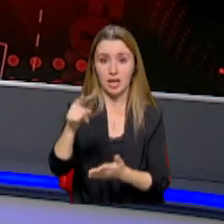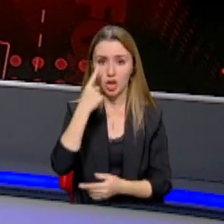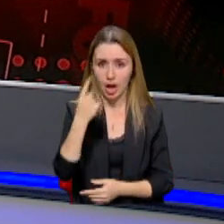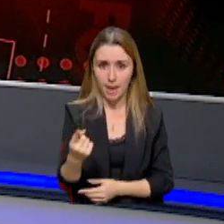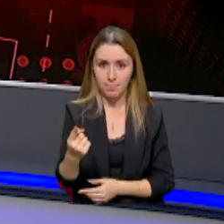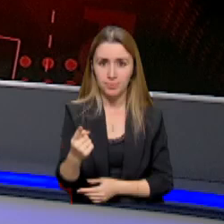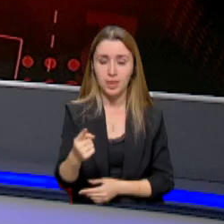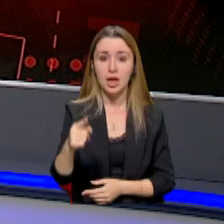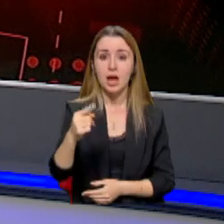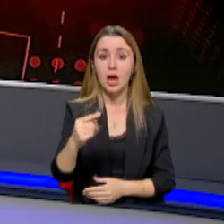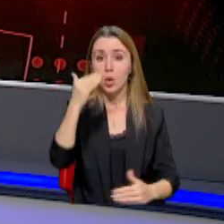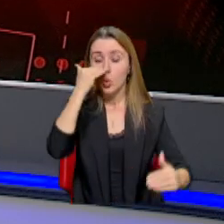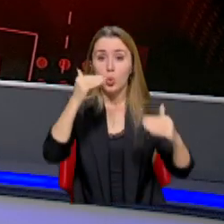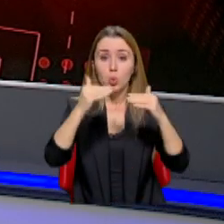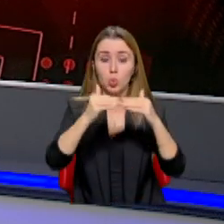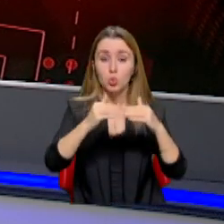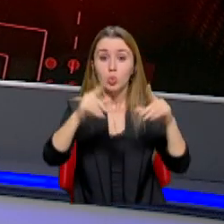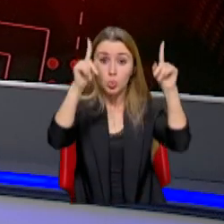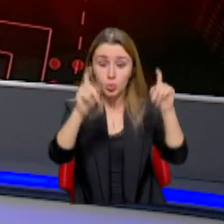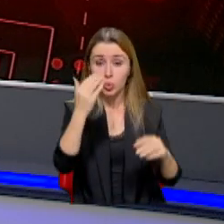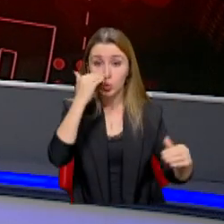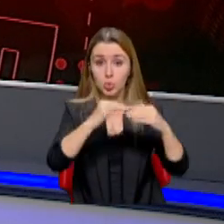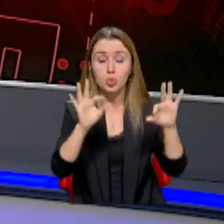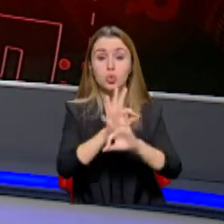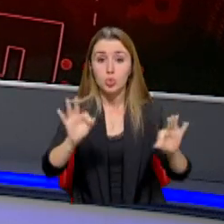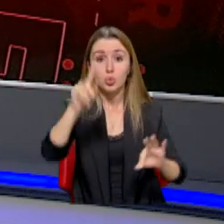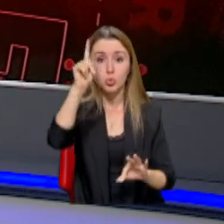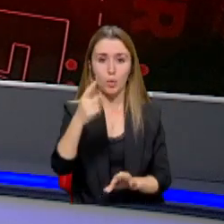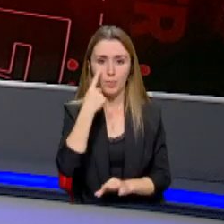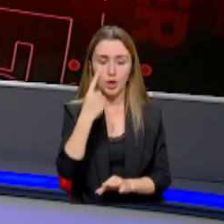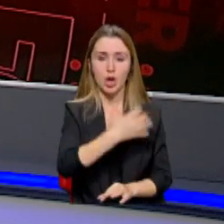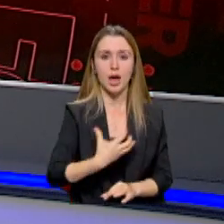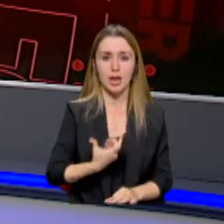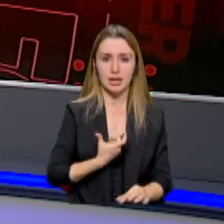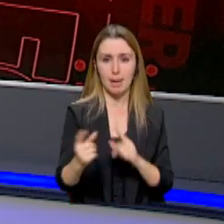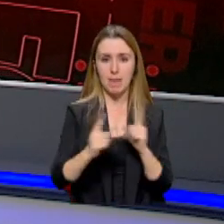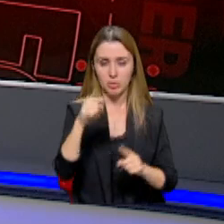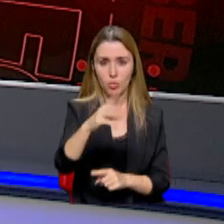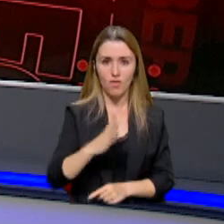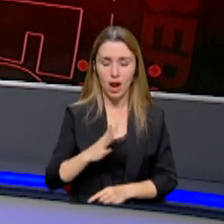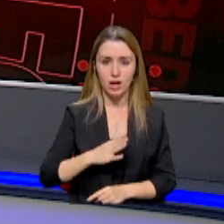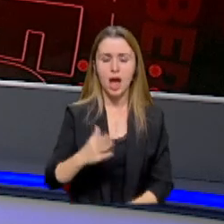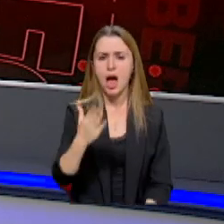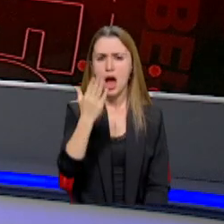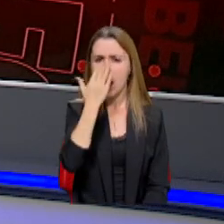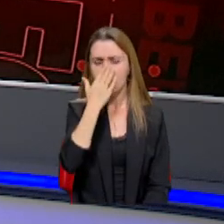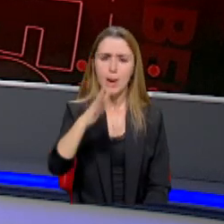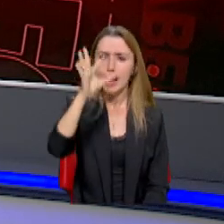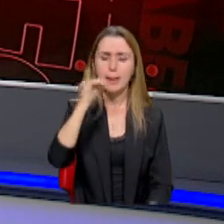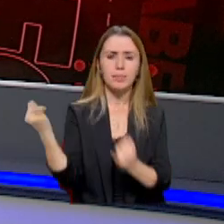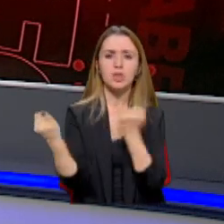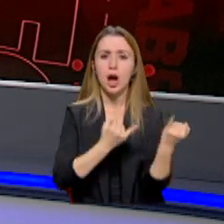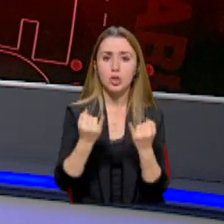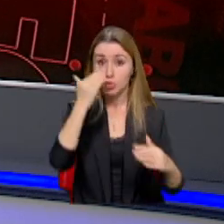da meşruiyeti kamuoyunda tartışılır hale gelmiş olarak bahsediyor anayasa mahkemesinden Acaba kim tartışıyor o